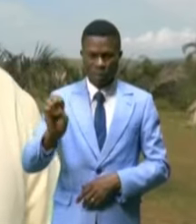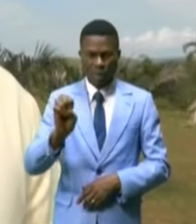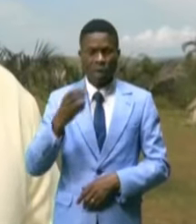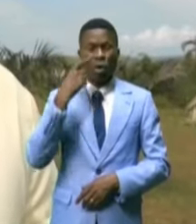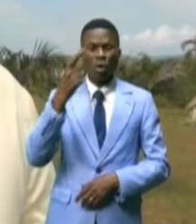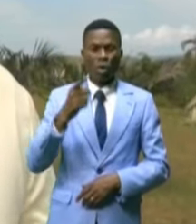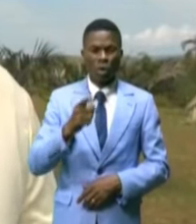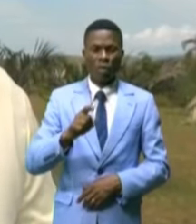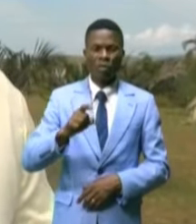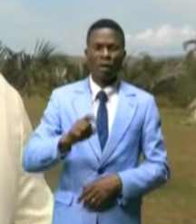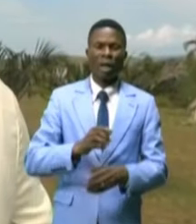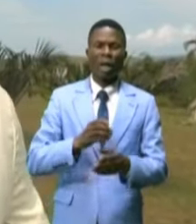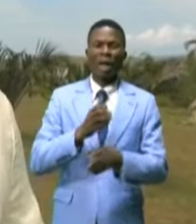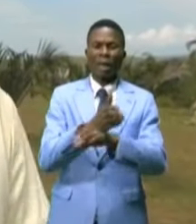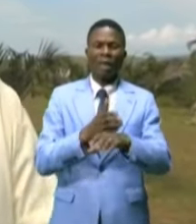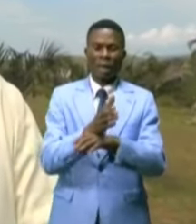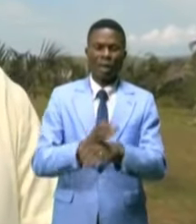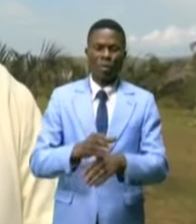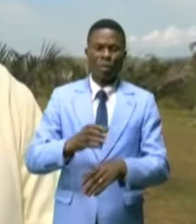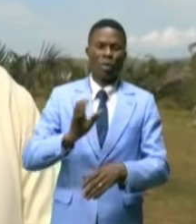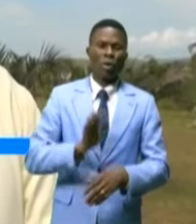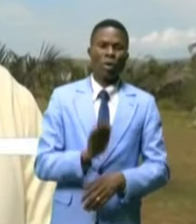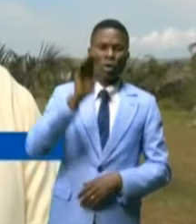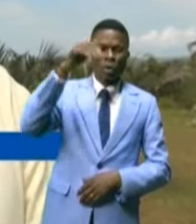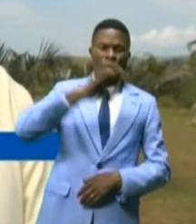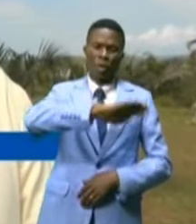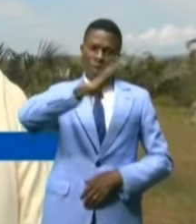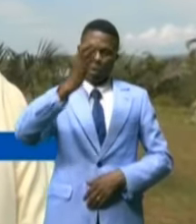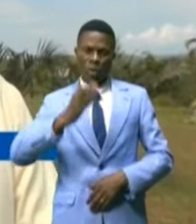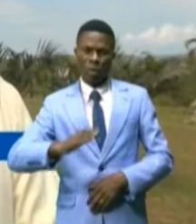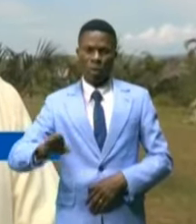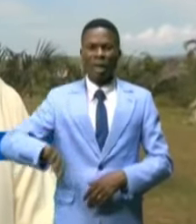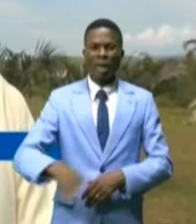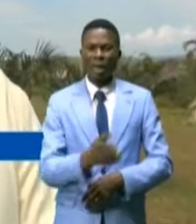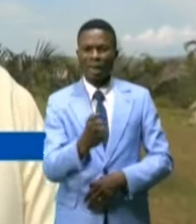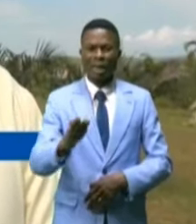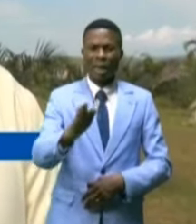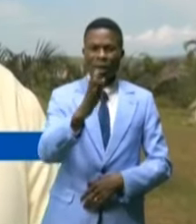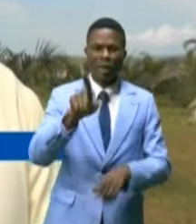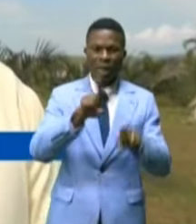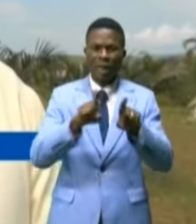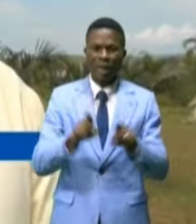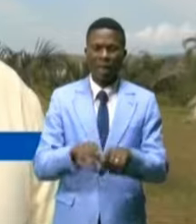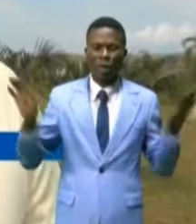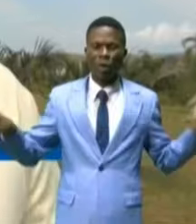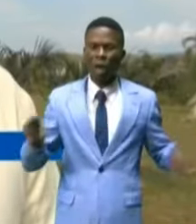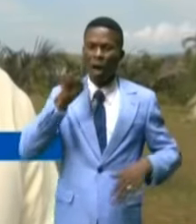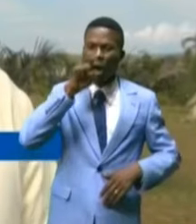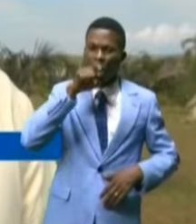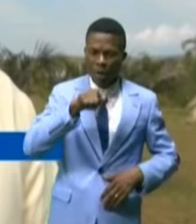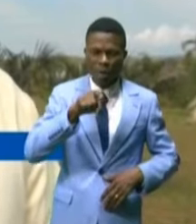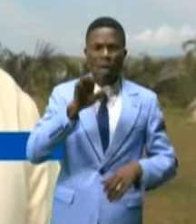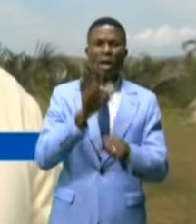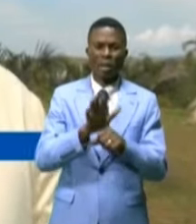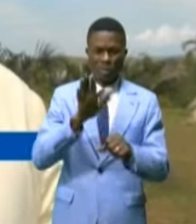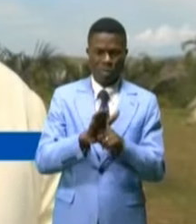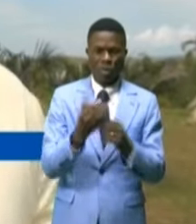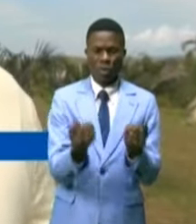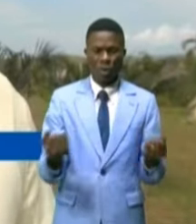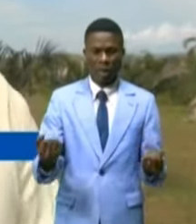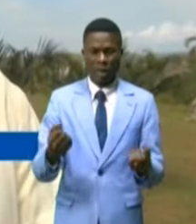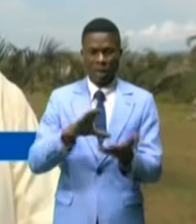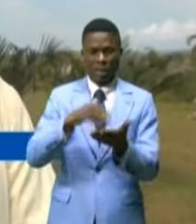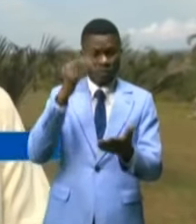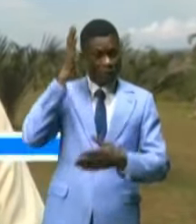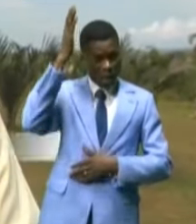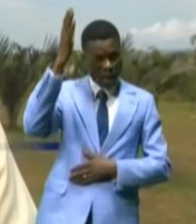c'est déjà suffisant. Et l'espèce de serpent, et puis il y avait un aigle là. C'est déjà suffisant, même si à l'avenir ils